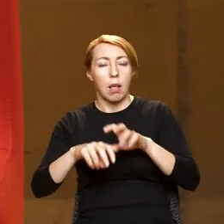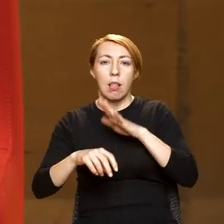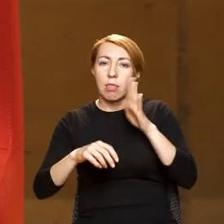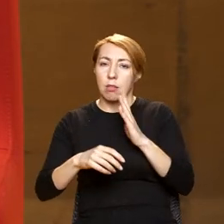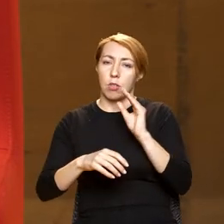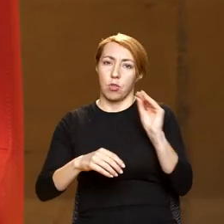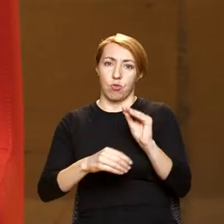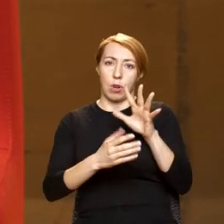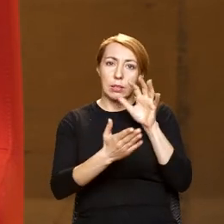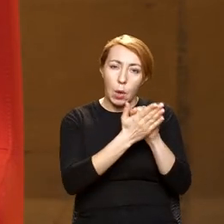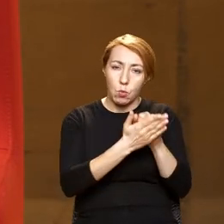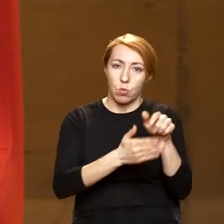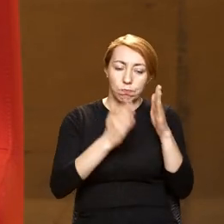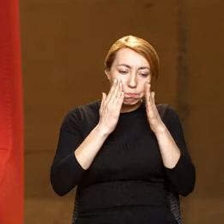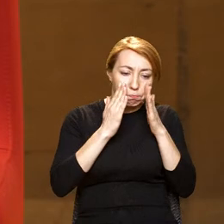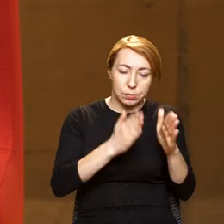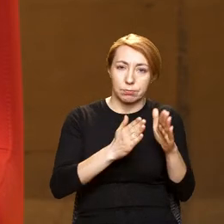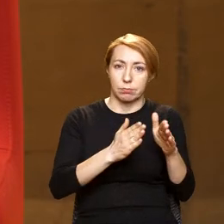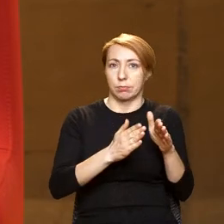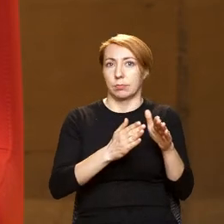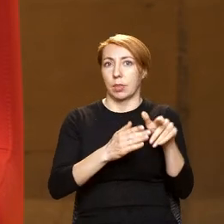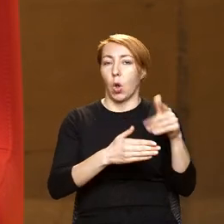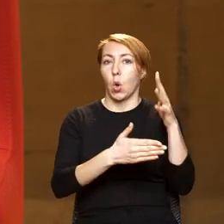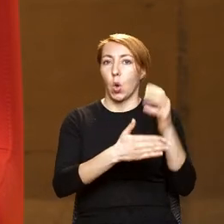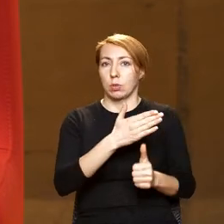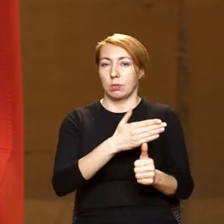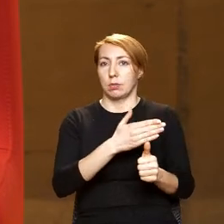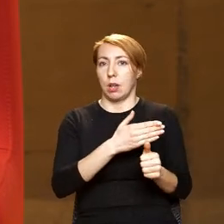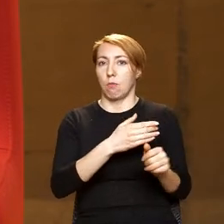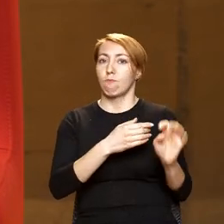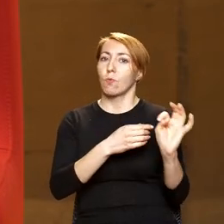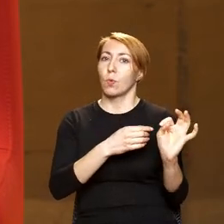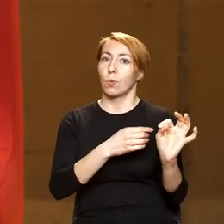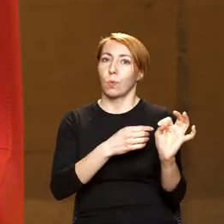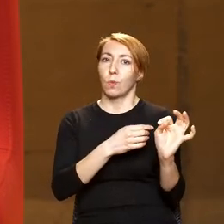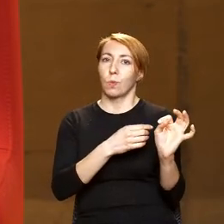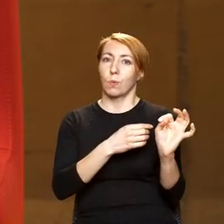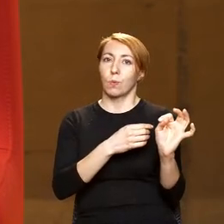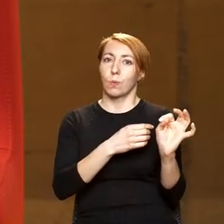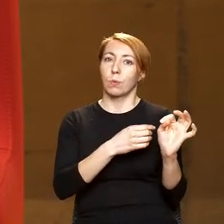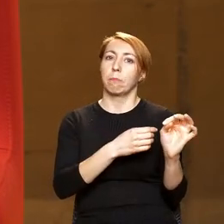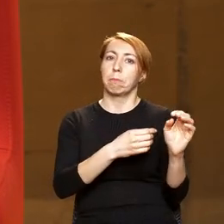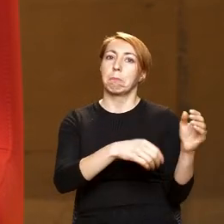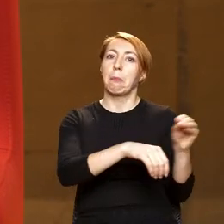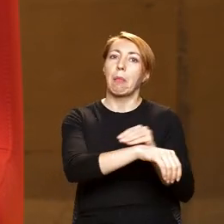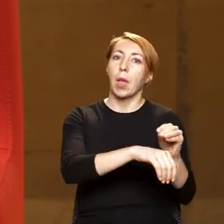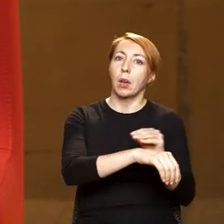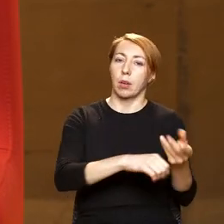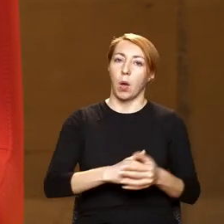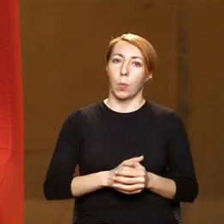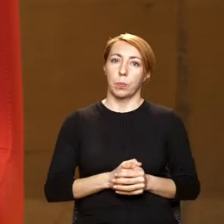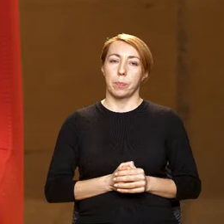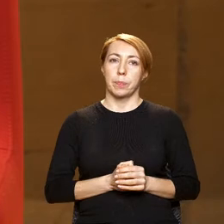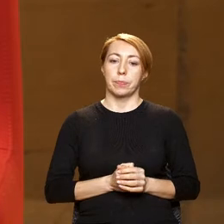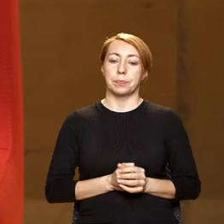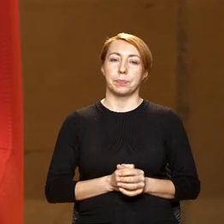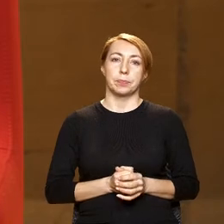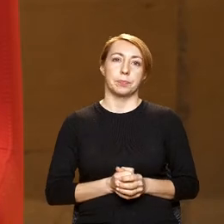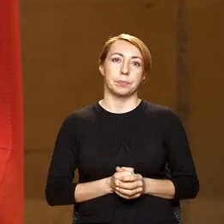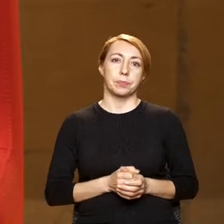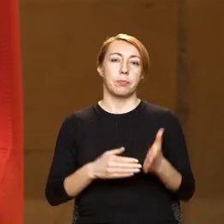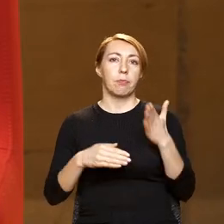zajmuje się nim, odnosi się do niego i korzysta z jego dorobku. Na